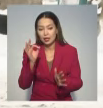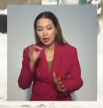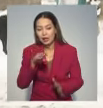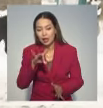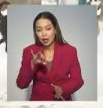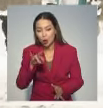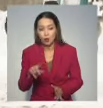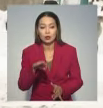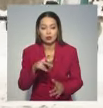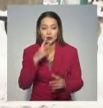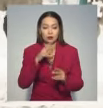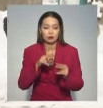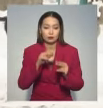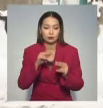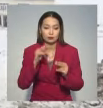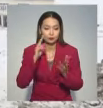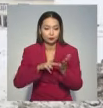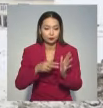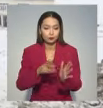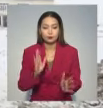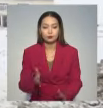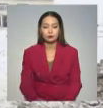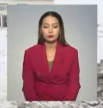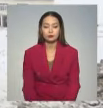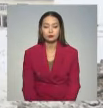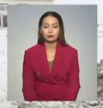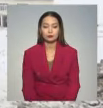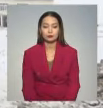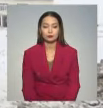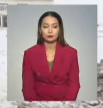триллион теңге қаралмақ. Ақбота Базарбай, Ернұр Қалелов, Астана Таймс.